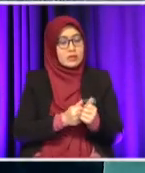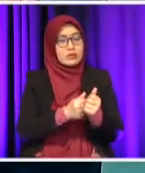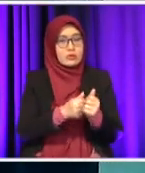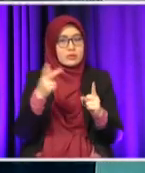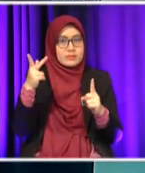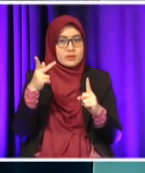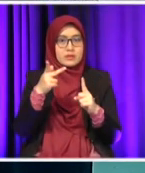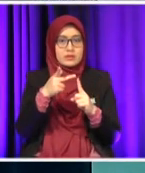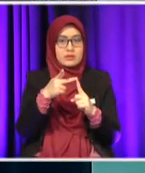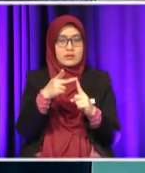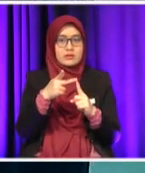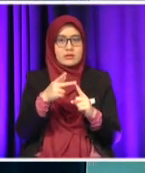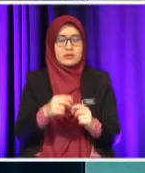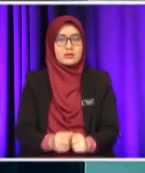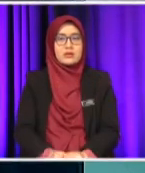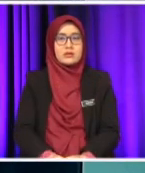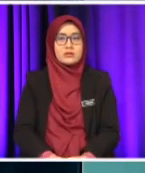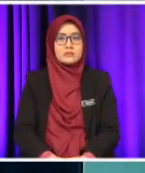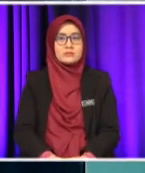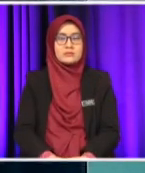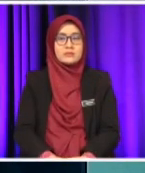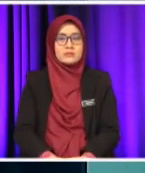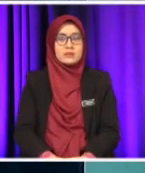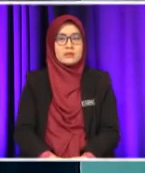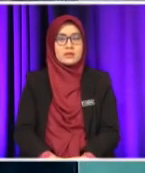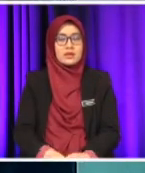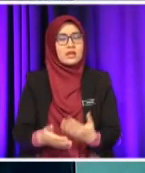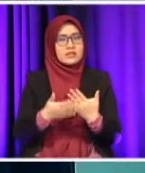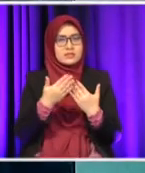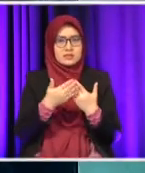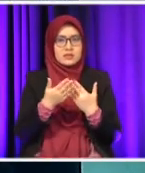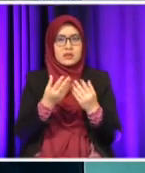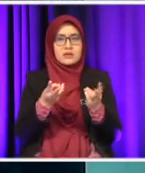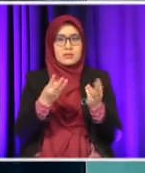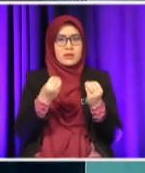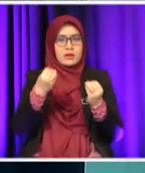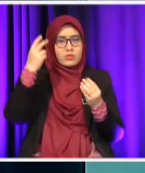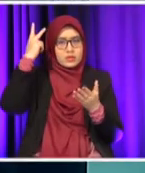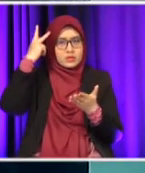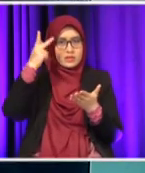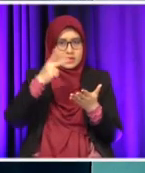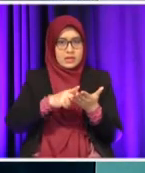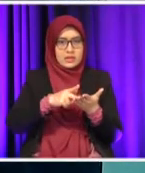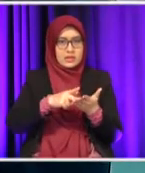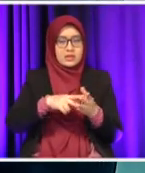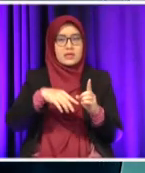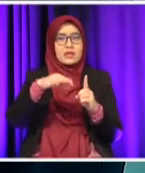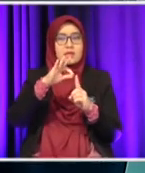para terapung yang kalau senang kita kenal contohnya adalah kangkung dan juga